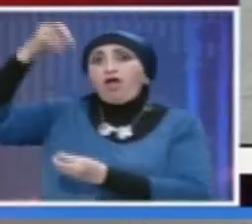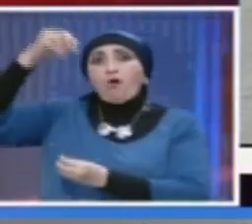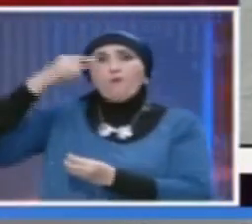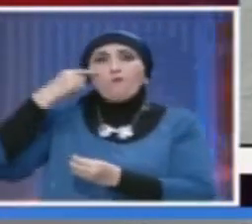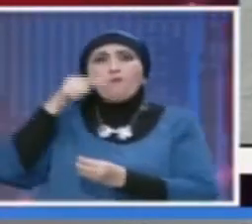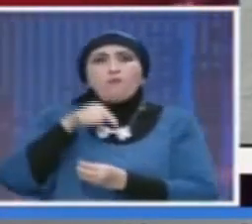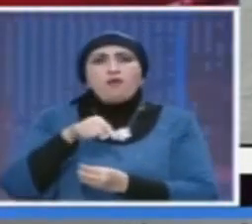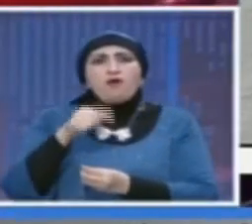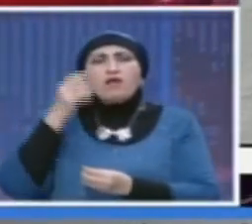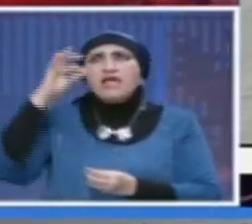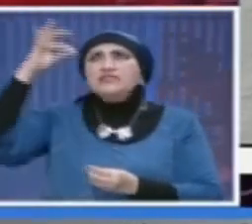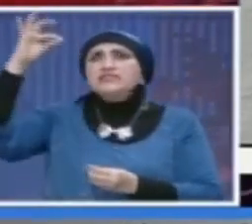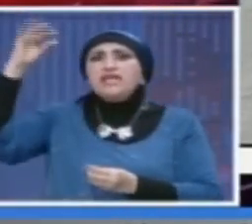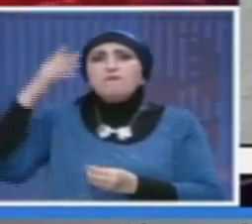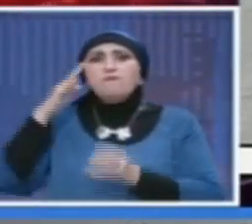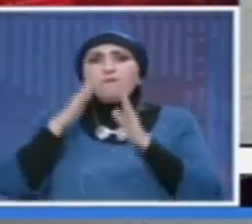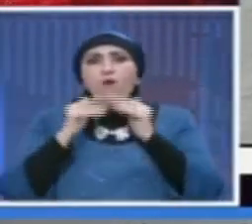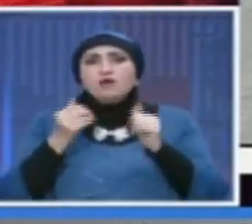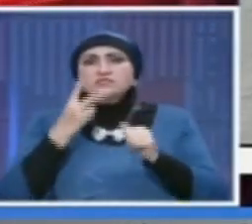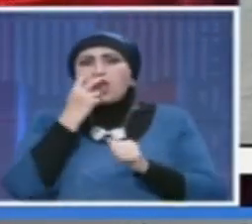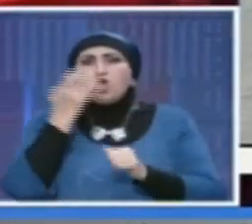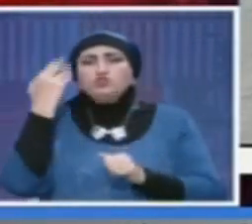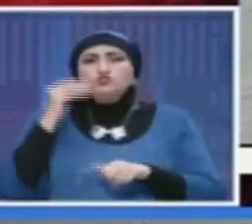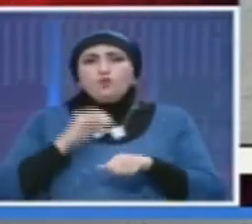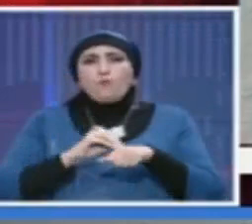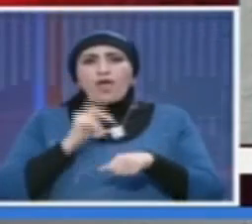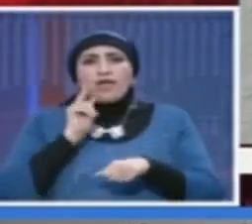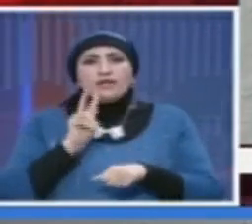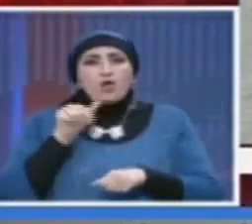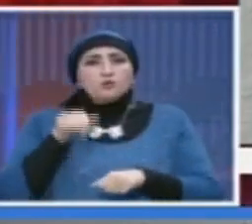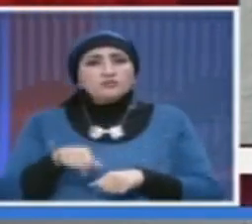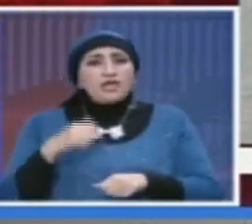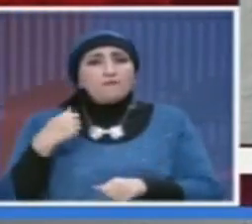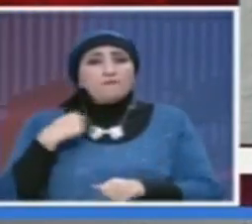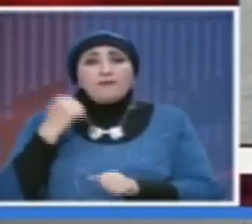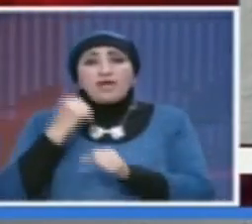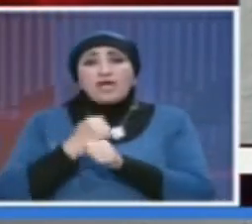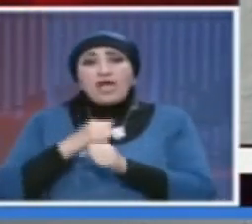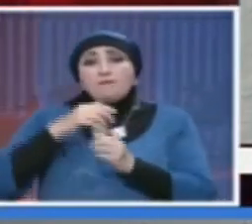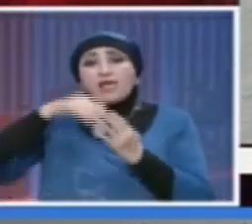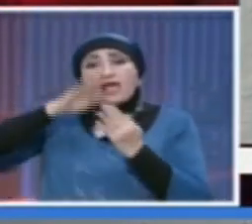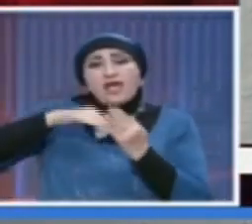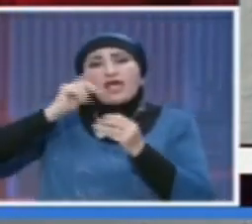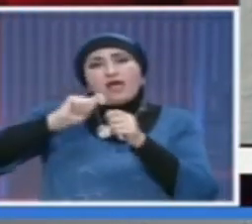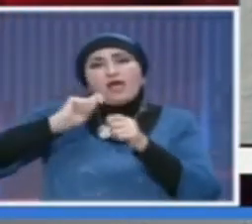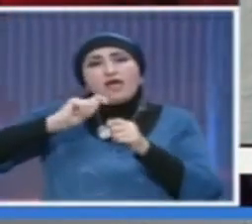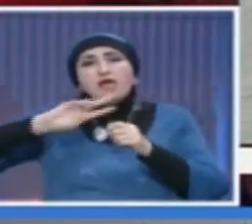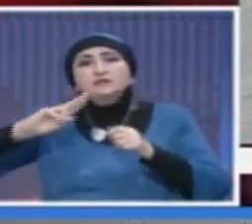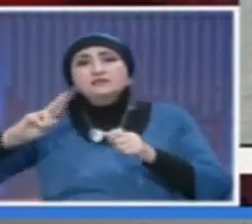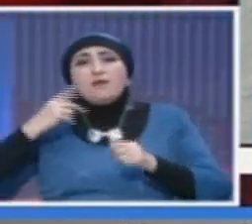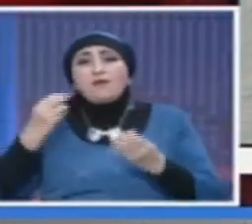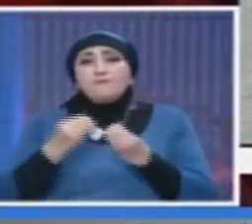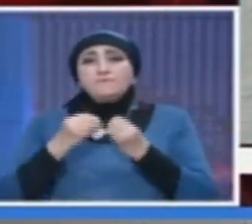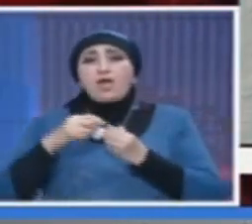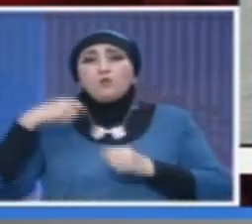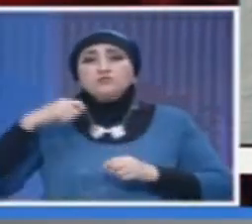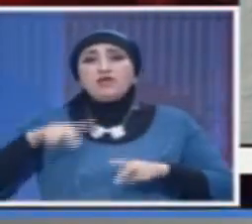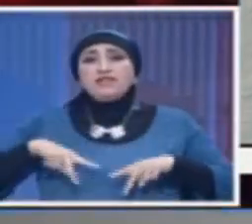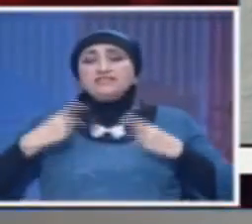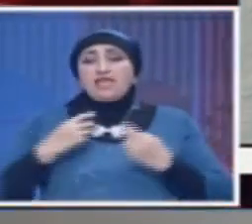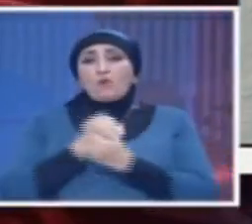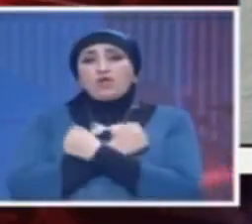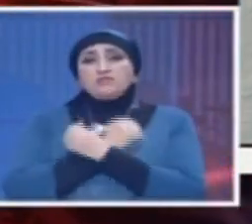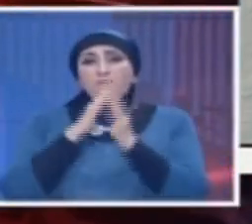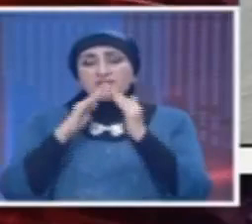عن أسماء أبراج نجمية مصرية قديمة، مشيرة إلى أنه تتم أعمال الترميم بالتعاون مع وزارة